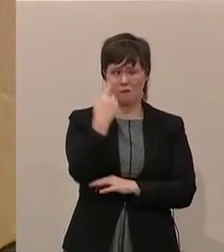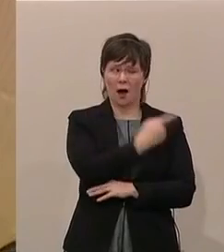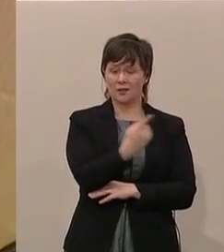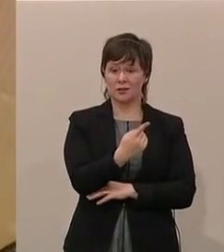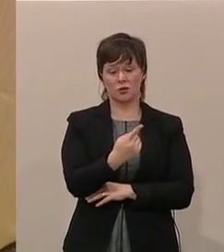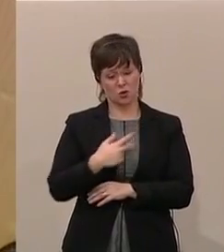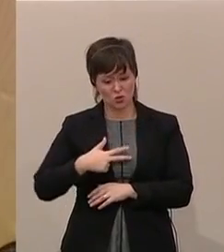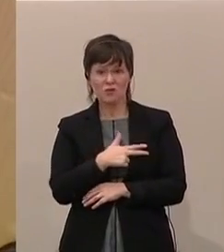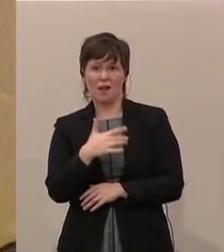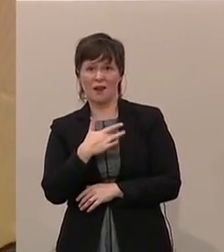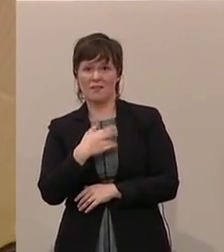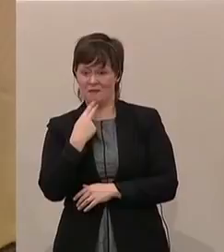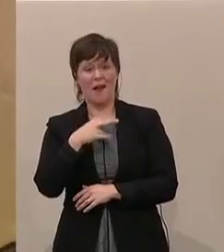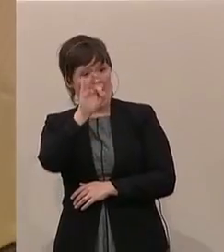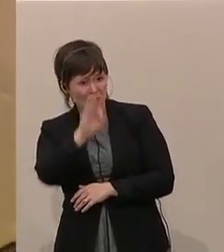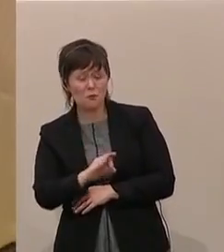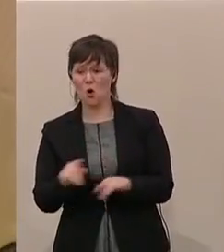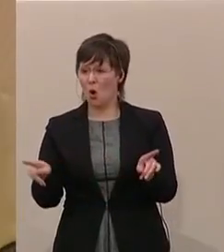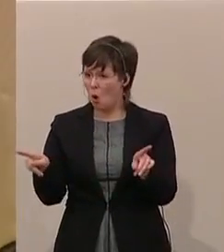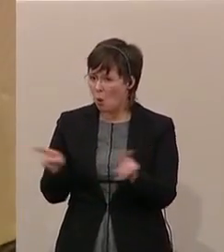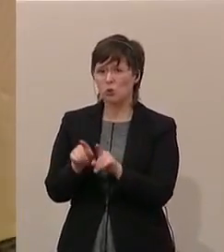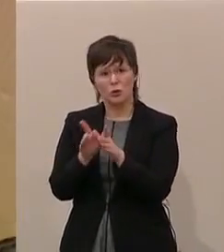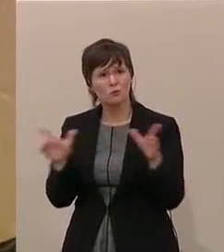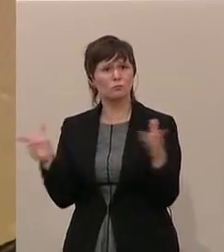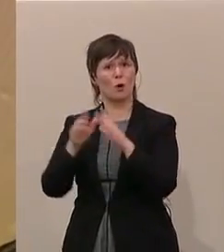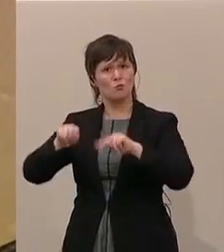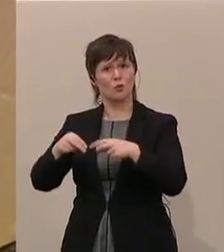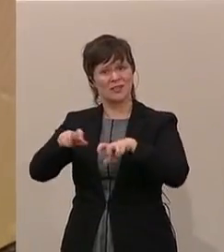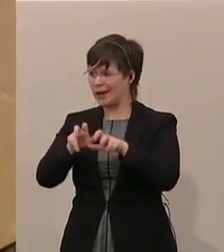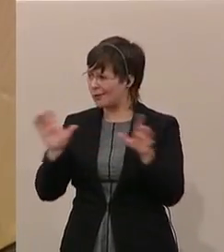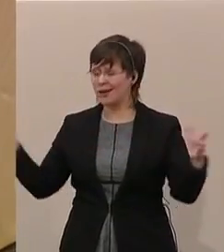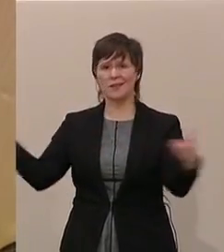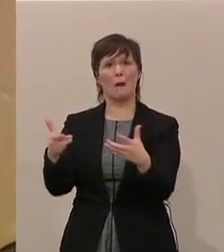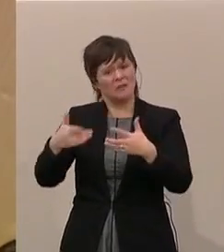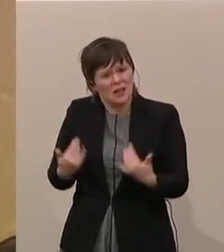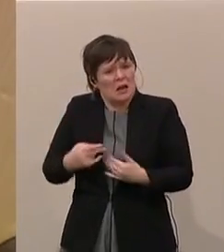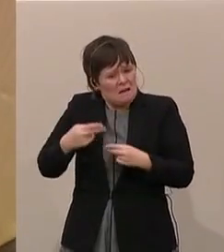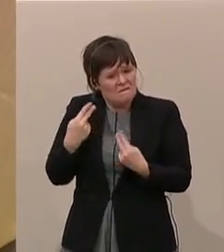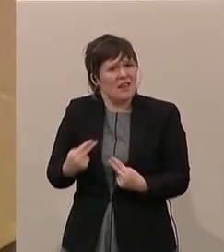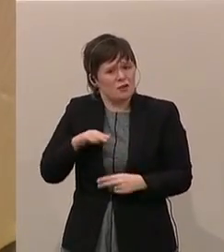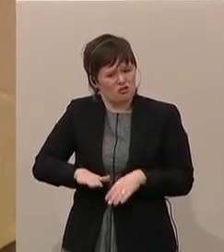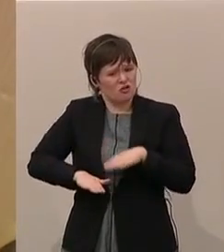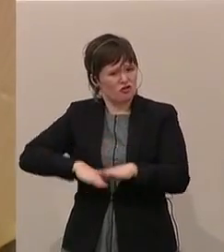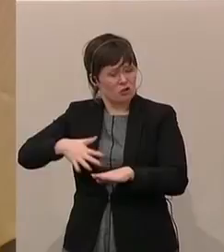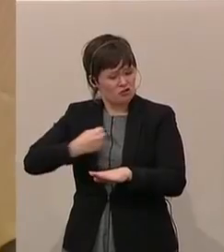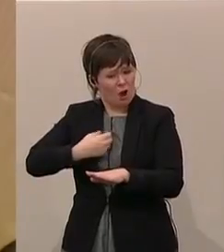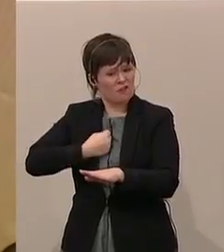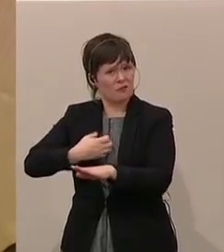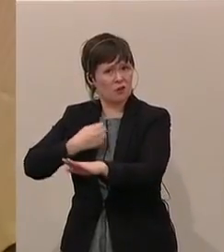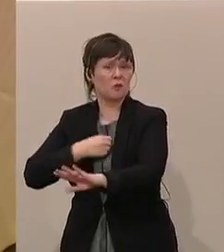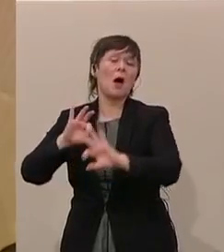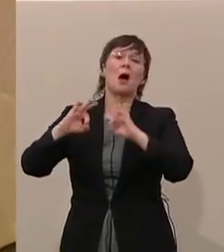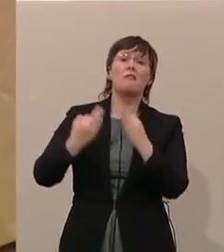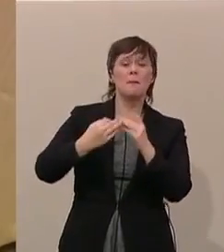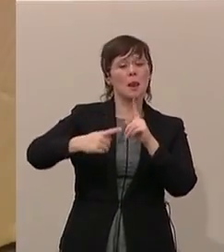Gewissen der Bundesregierung, die FPÖ und die Bundesregierung insgesamt eben wichtige Schritte umsetzt, wie zum Beispiel den Familienbonus